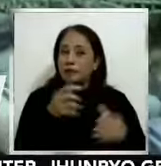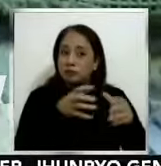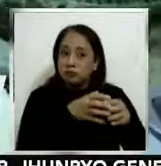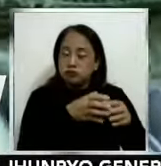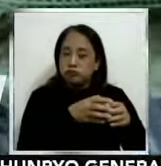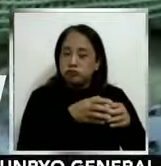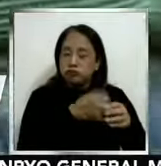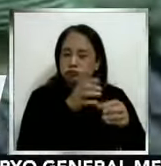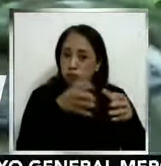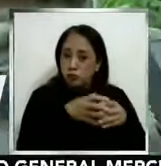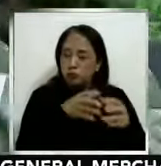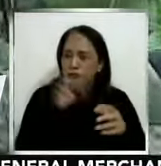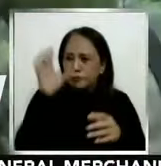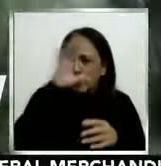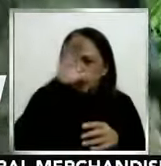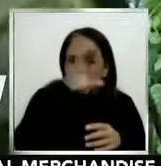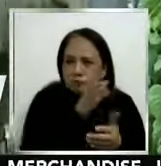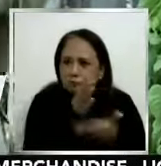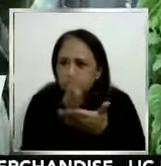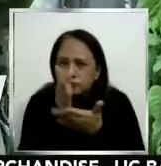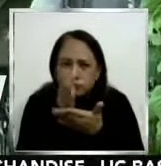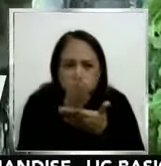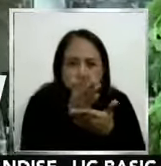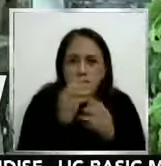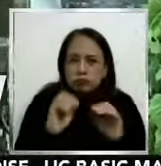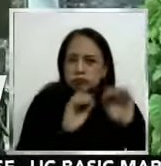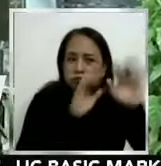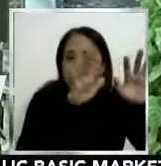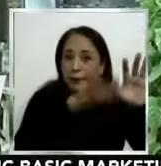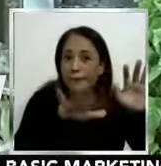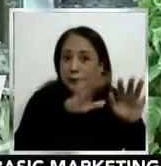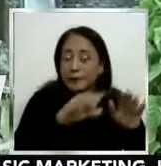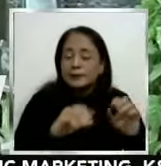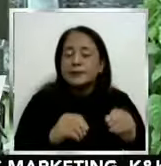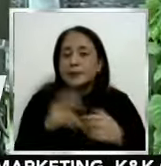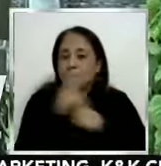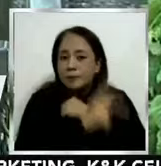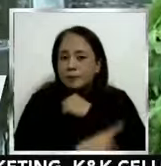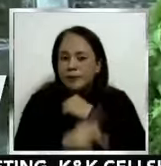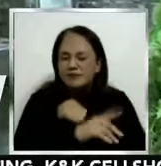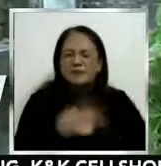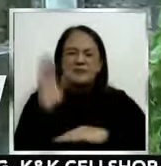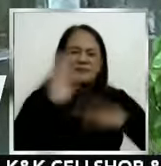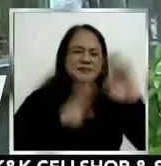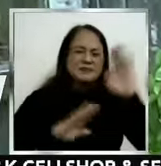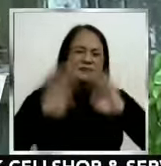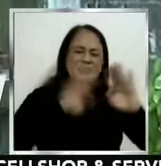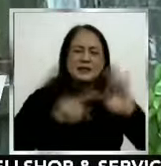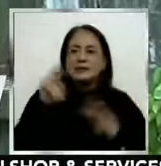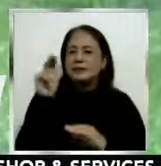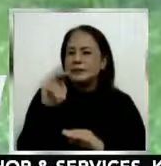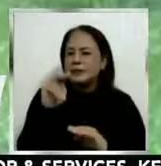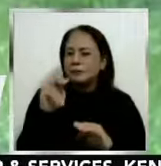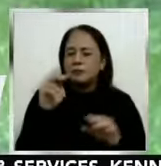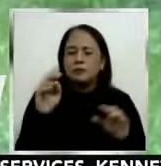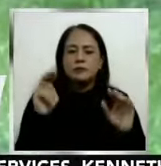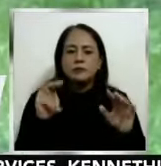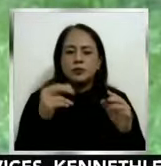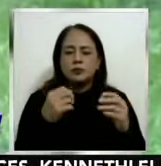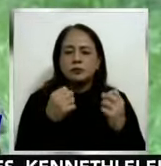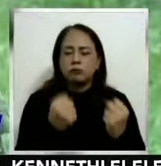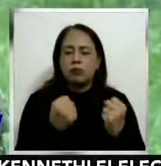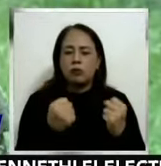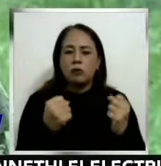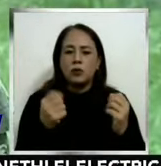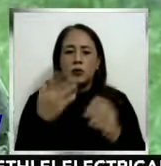sa mga liblib at bulubunduking lugar ng probinsya. Mas doble ingat, sir, at kinakailangan natin ng mas makuha na pwersa, sir. Dahil sa nakita